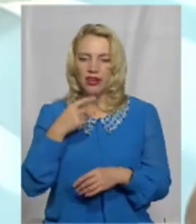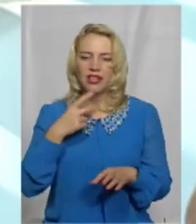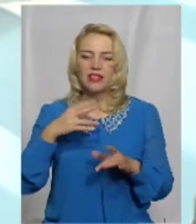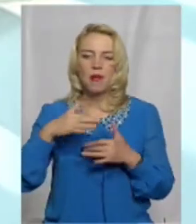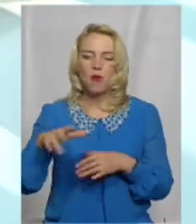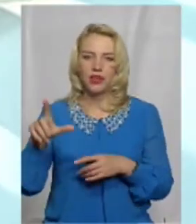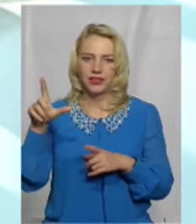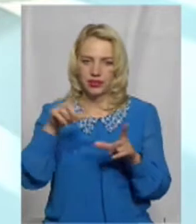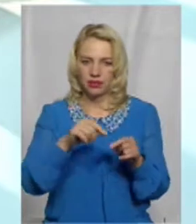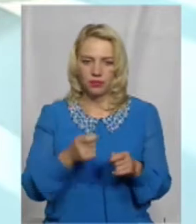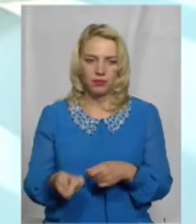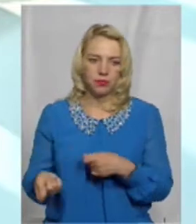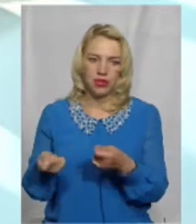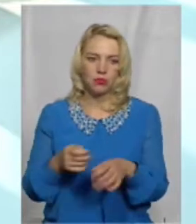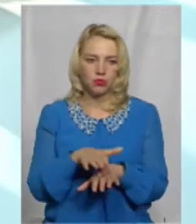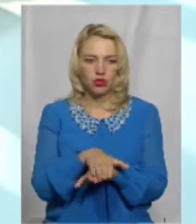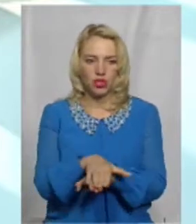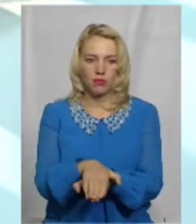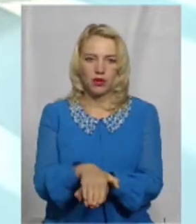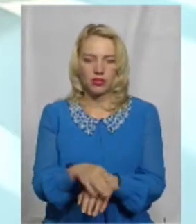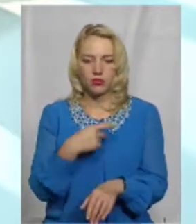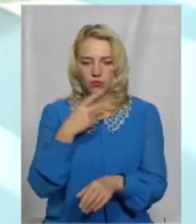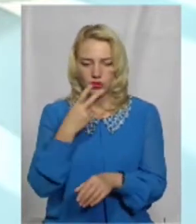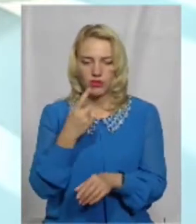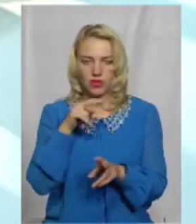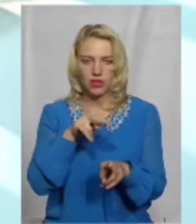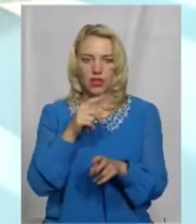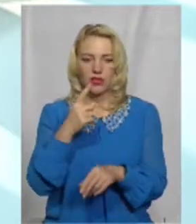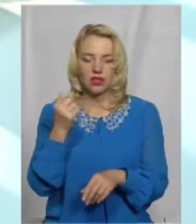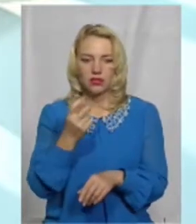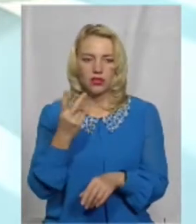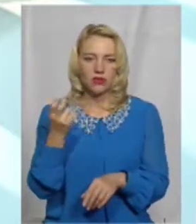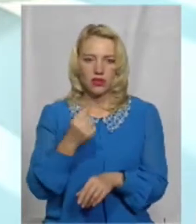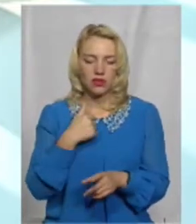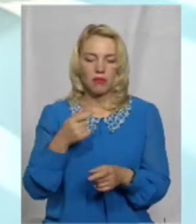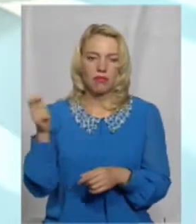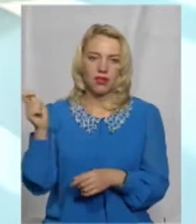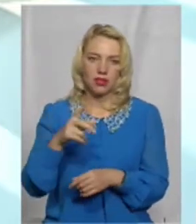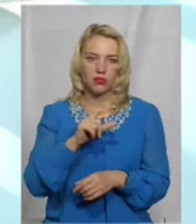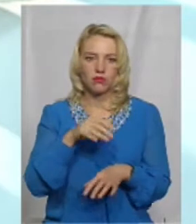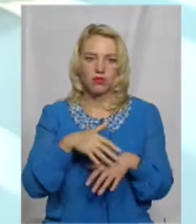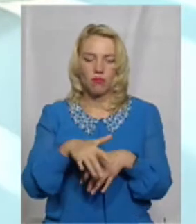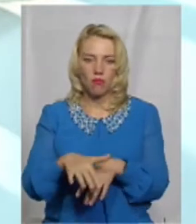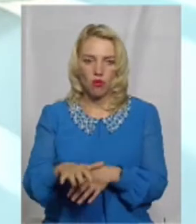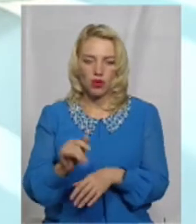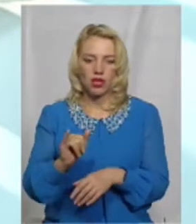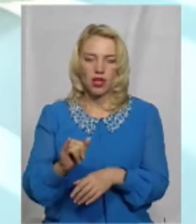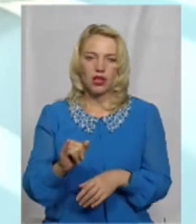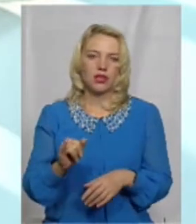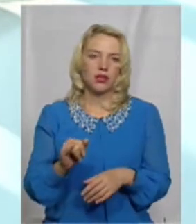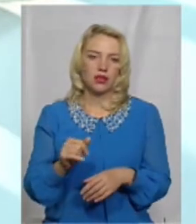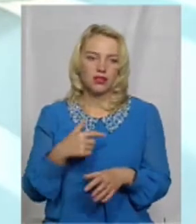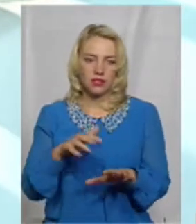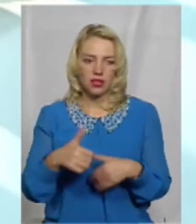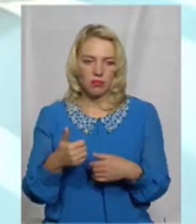море, приносимо вам черепашку. Подивіться, будь ласка, за неї неділю, другу неділю, ми приїдемо з моря і заберемо. Ну, не випустимо ж ту